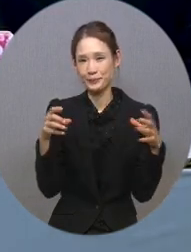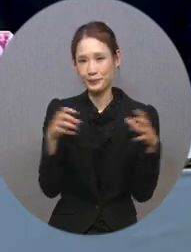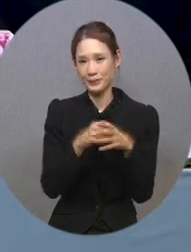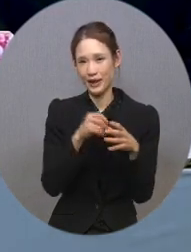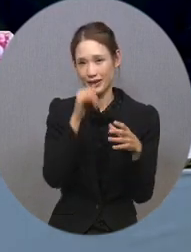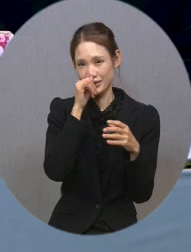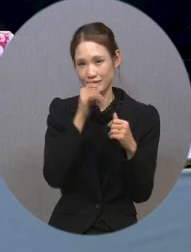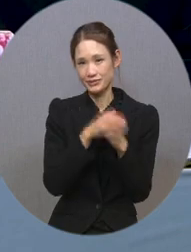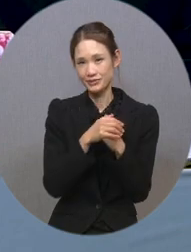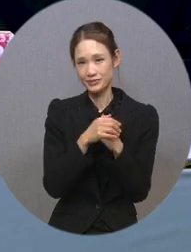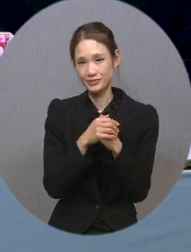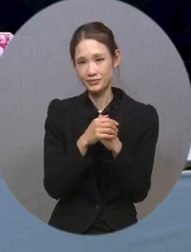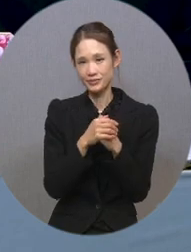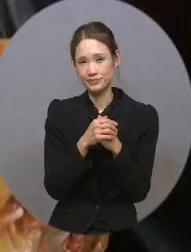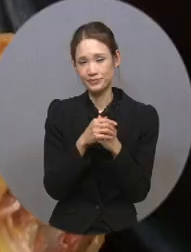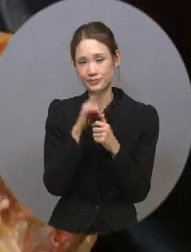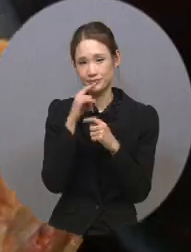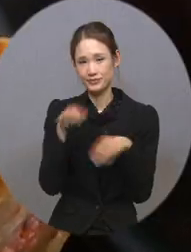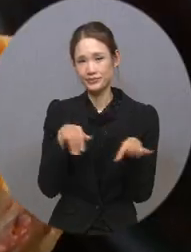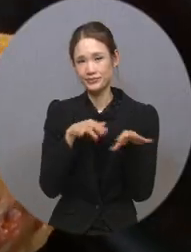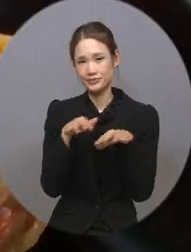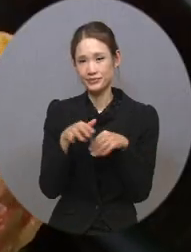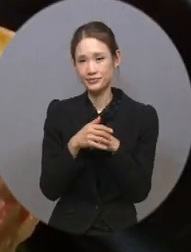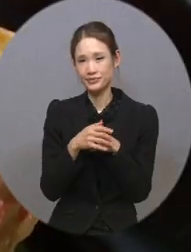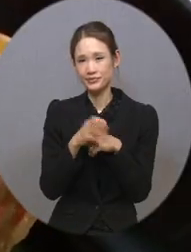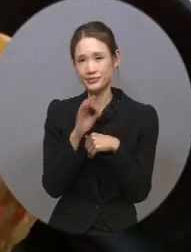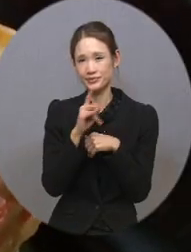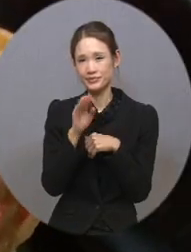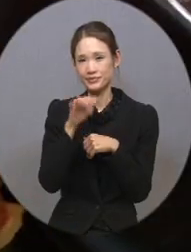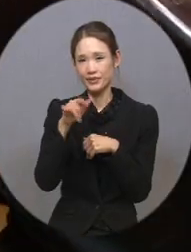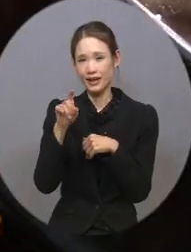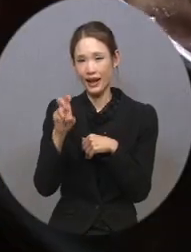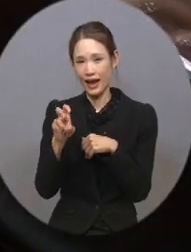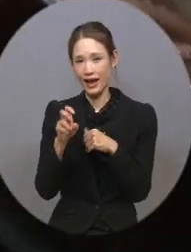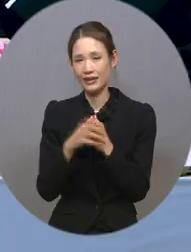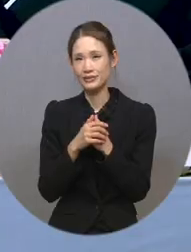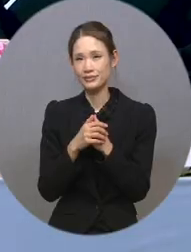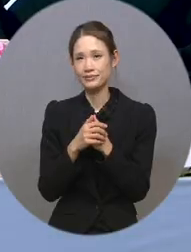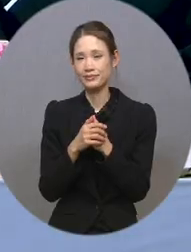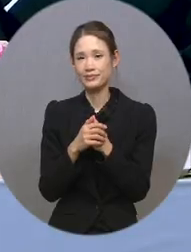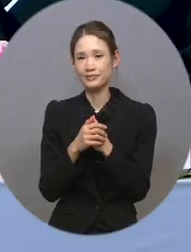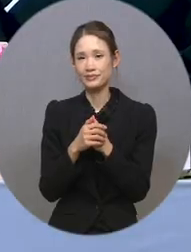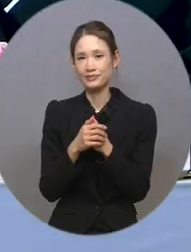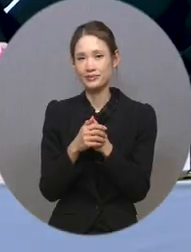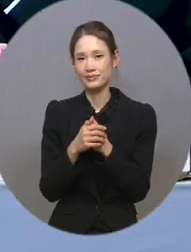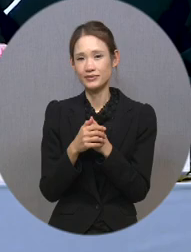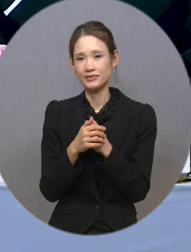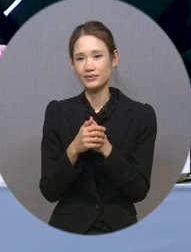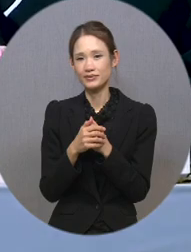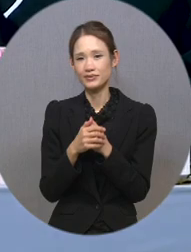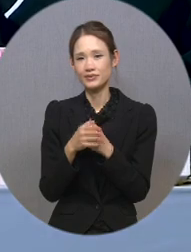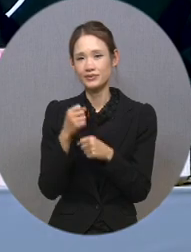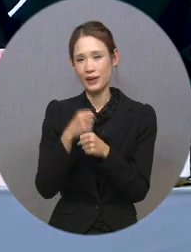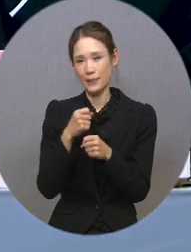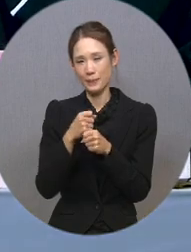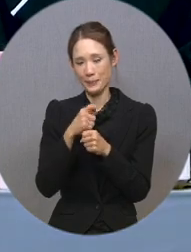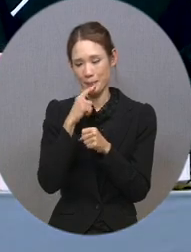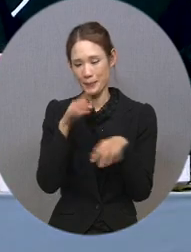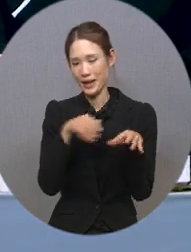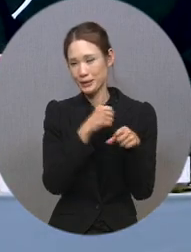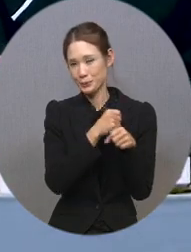그리고 이 배추 김치는? 와 영암 하면 또 이게 지금 이제 영암에 거기. 생산된 배추로